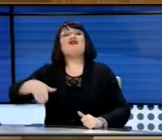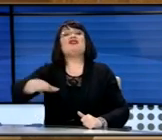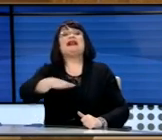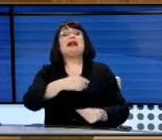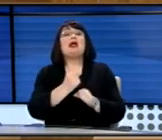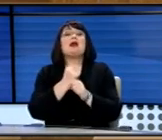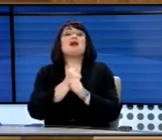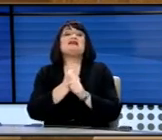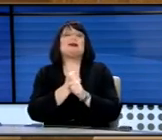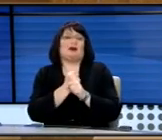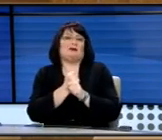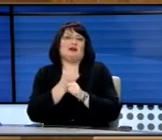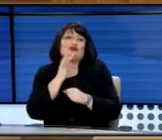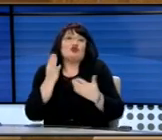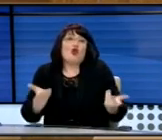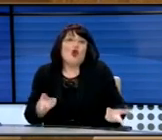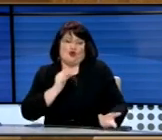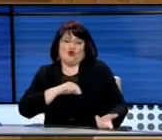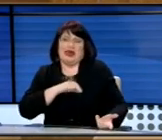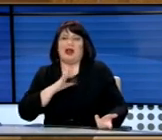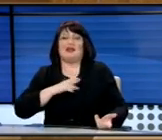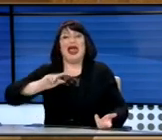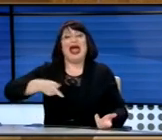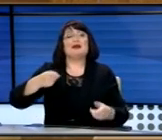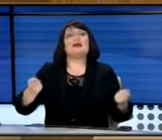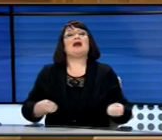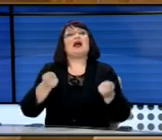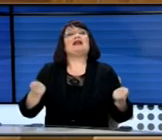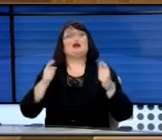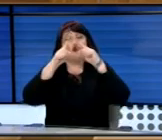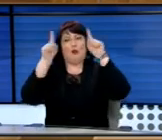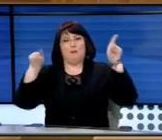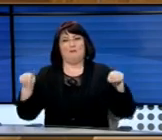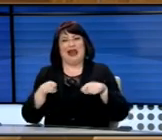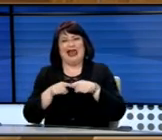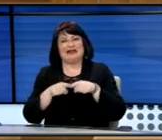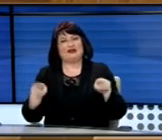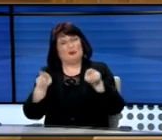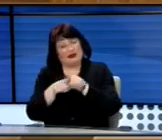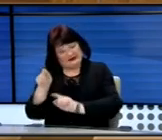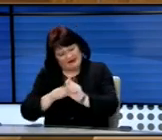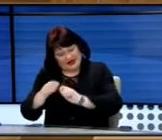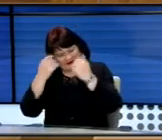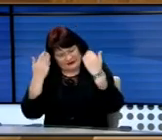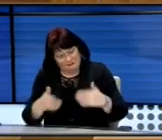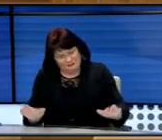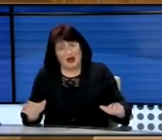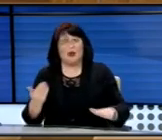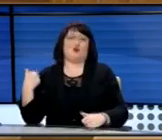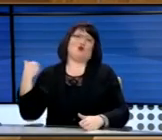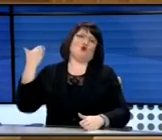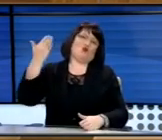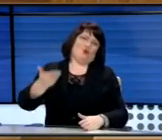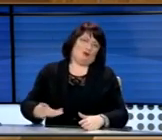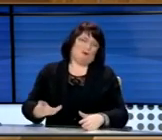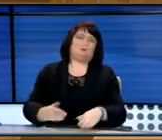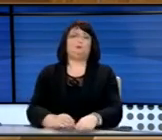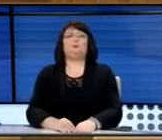φθηνότερη εργασία, βασίζονται πάνω στο αντεργατικό πλαίσιο που έχετε όλοι μαζί συνδιαμορφώσει όλο το προηγούμενο